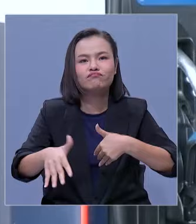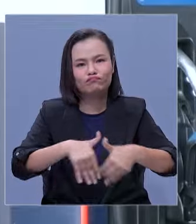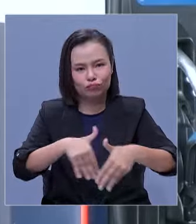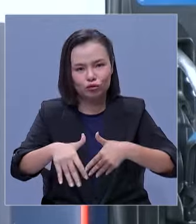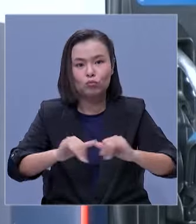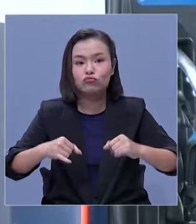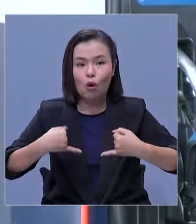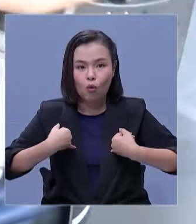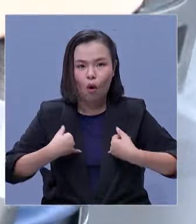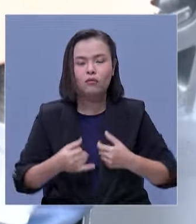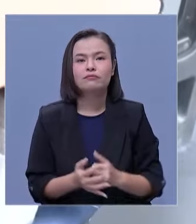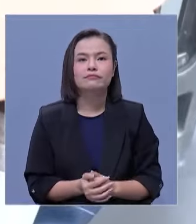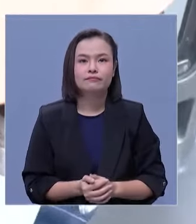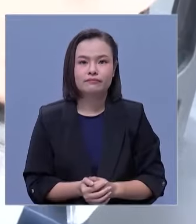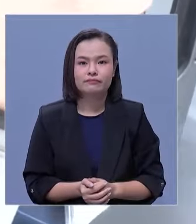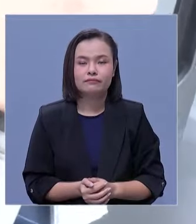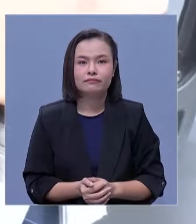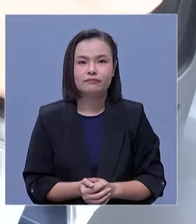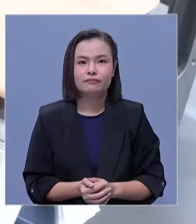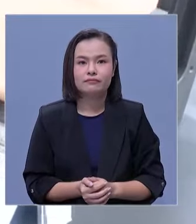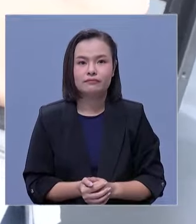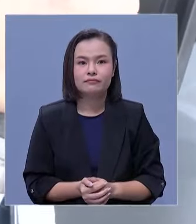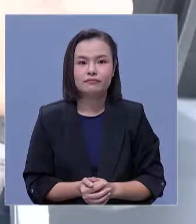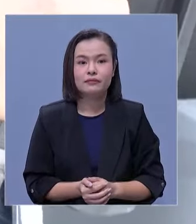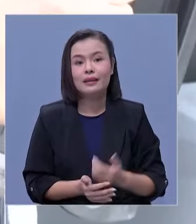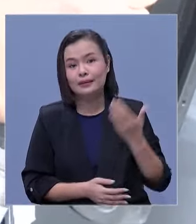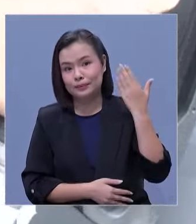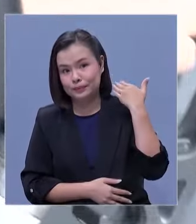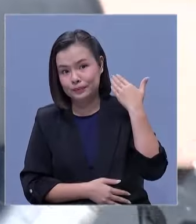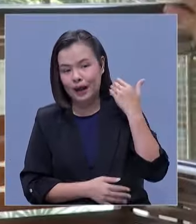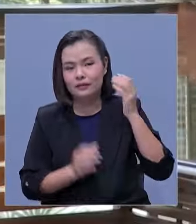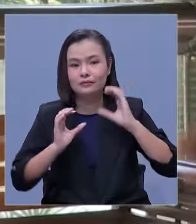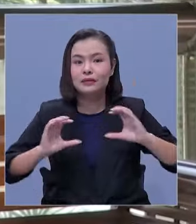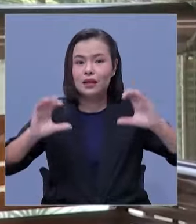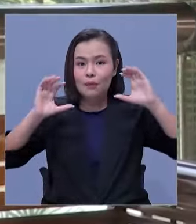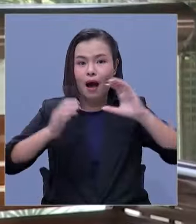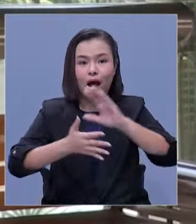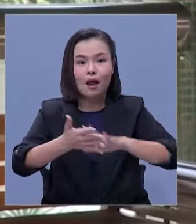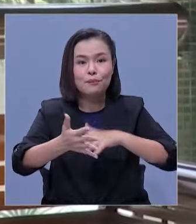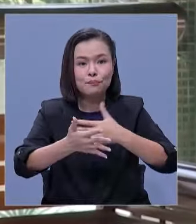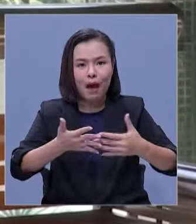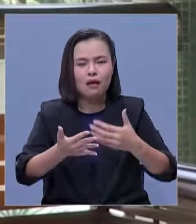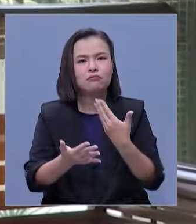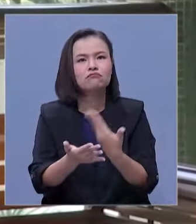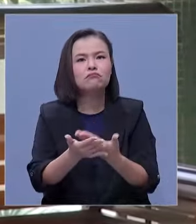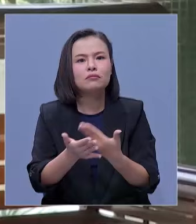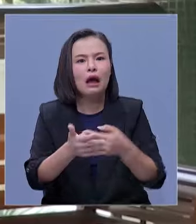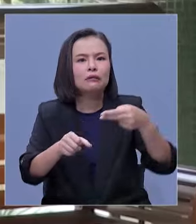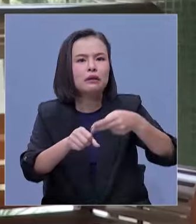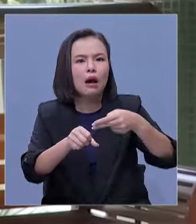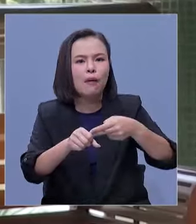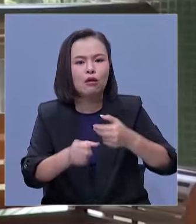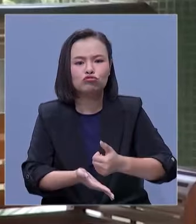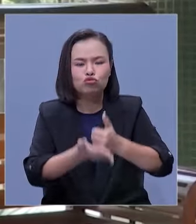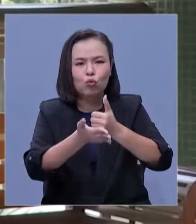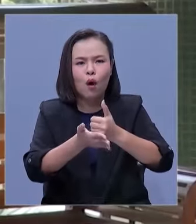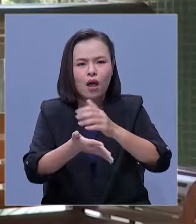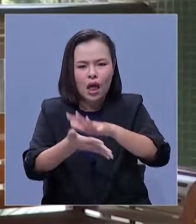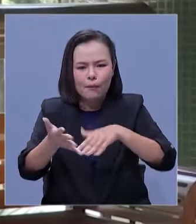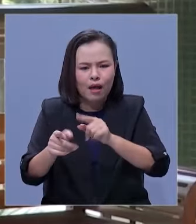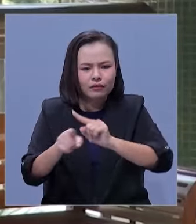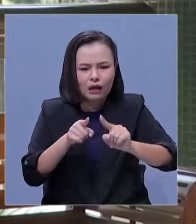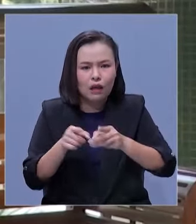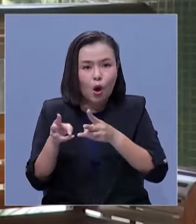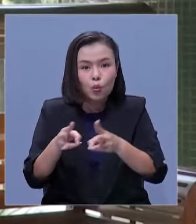นอนคุณอภิชาตบอกด้วยนะครับว่าที่ผ่านมารัฐบาลเนี่ยใช้มาตรการในการตึงราคาน้ำมันดีเซลมาแล้วทุกรูปแบบ